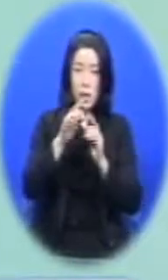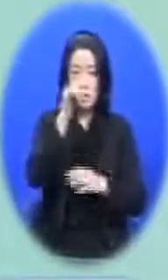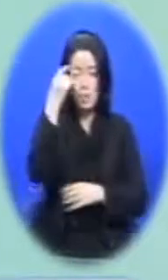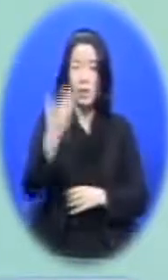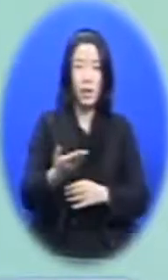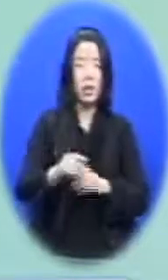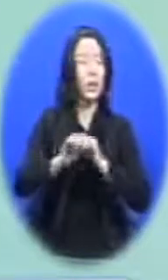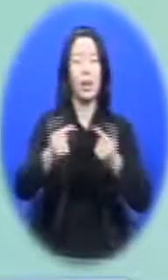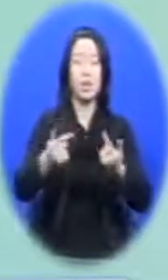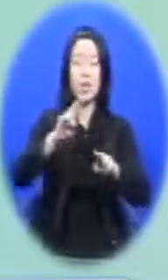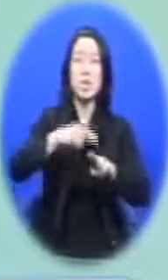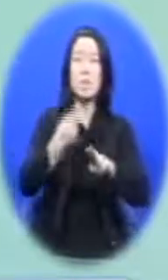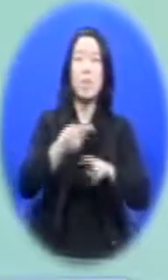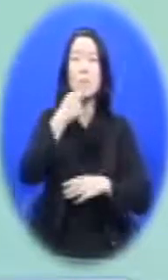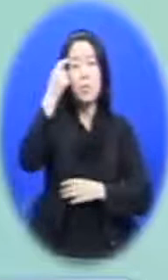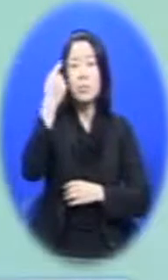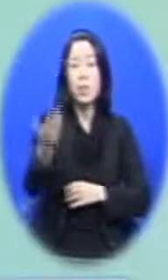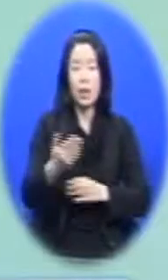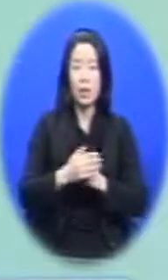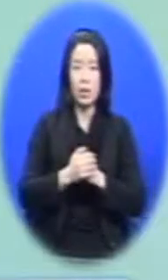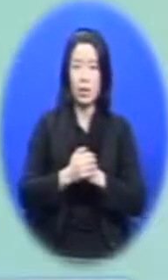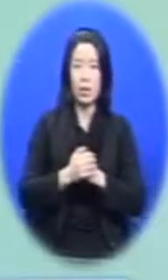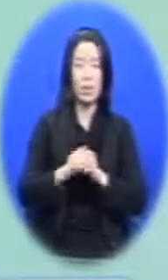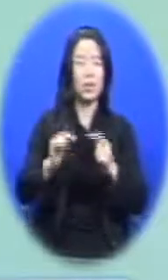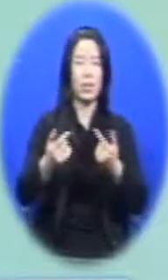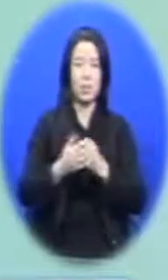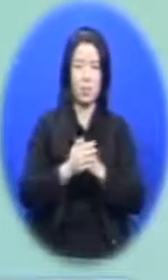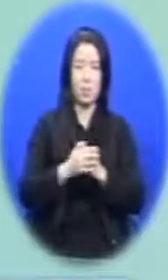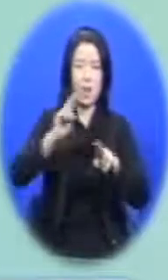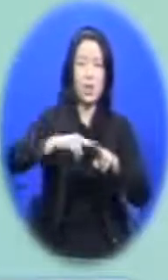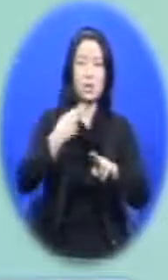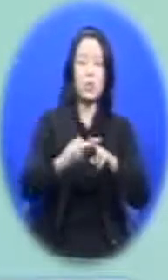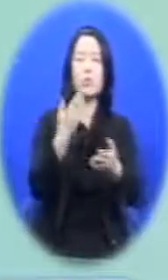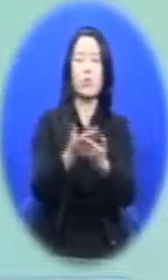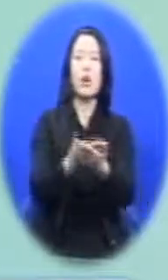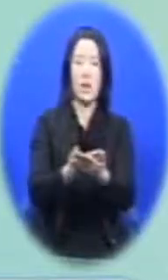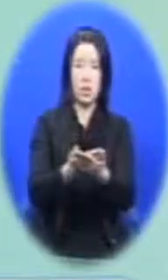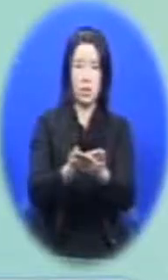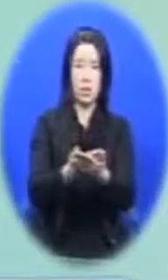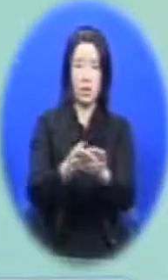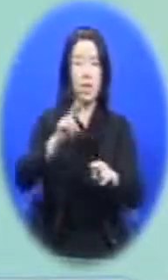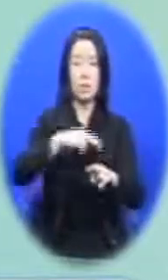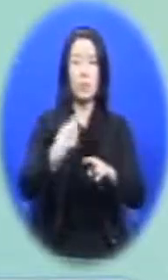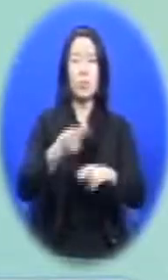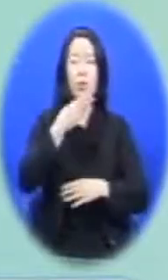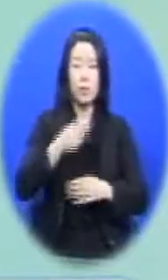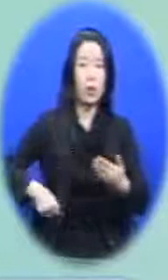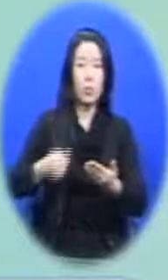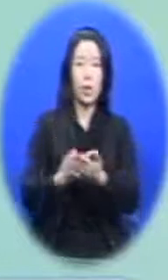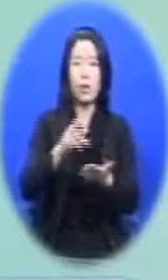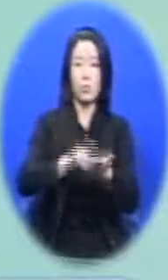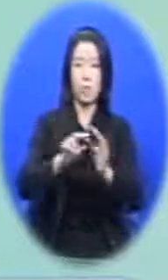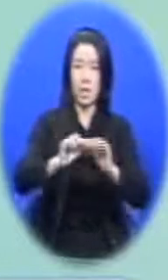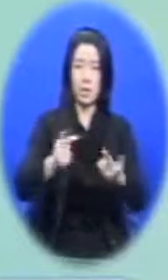아니면 선물 혹시 없으세요? 이렇게 물어봅니까? 선물은 구하는 거지 선물이 없다고 회개할 문제가